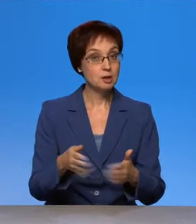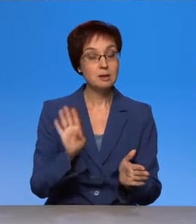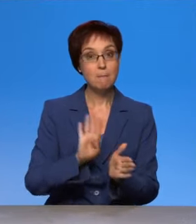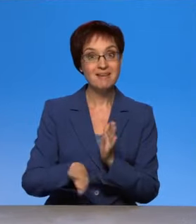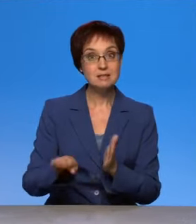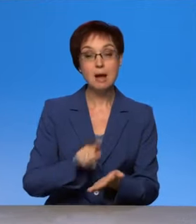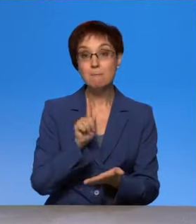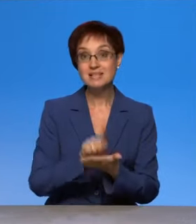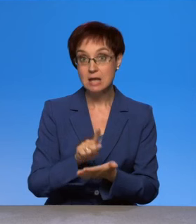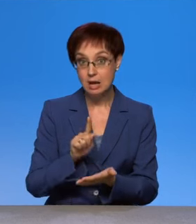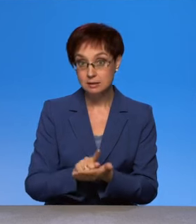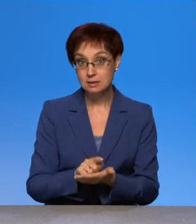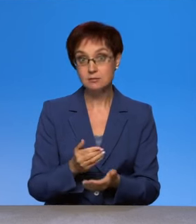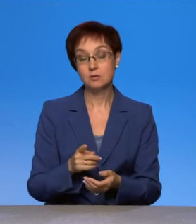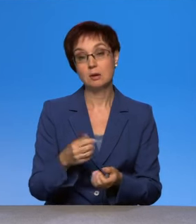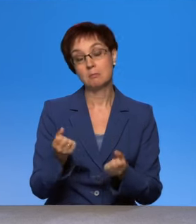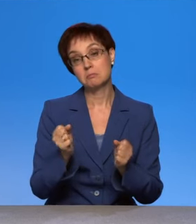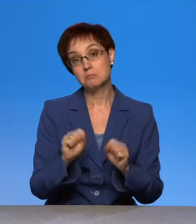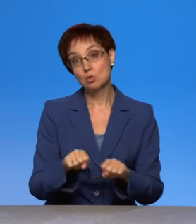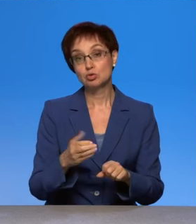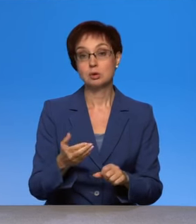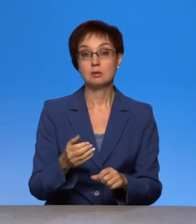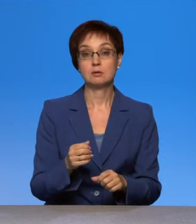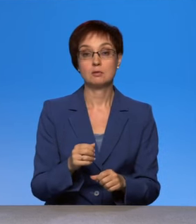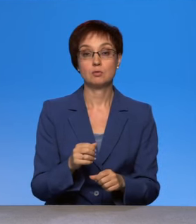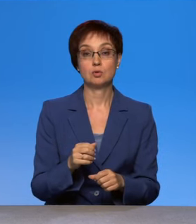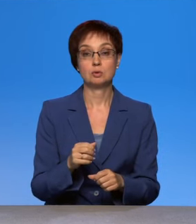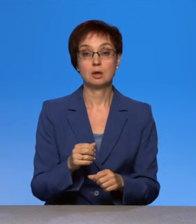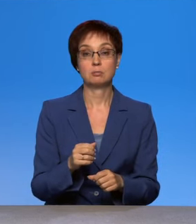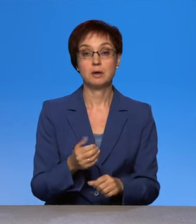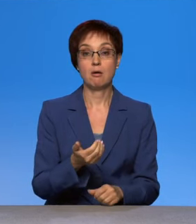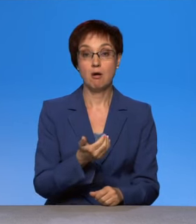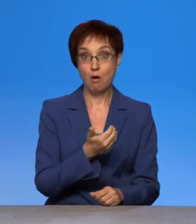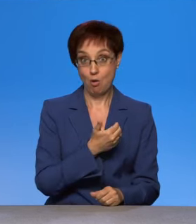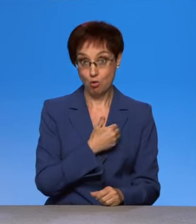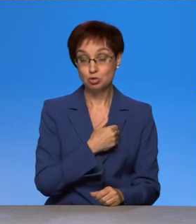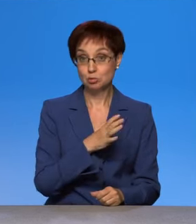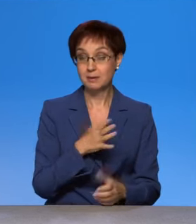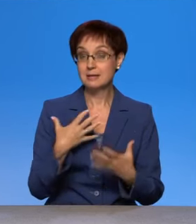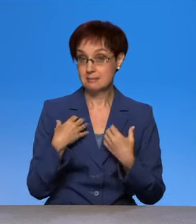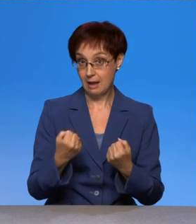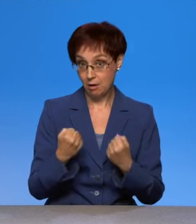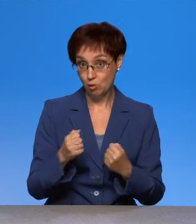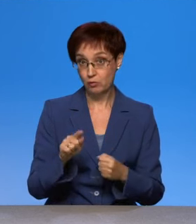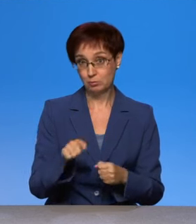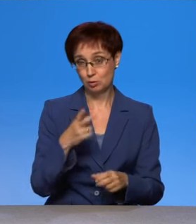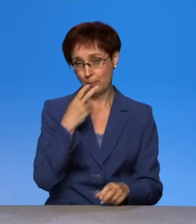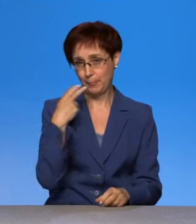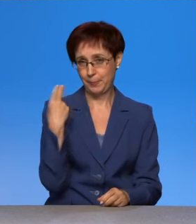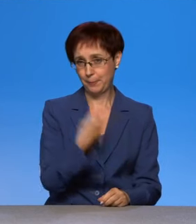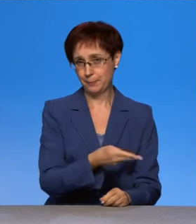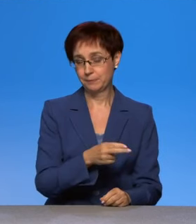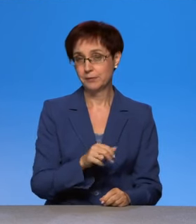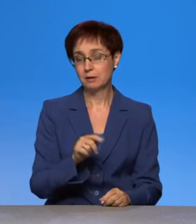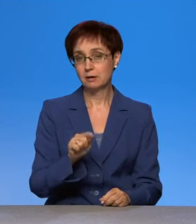Мы можем по-быстренькому где-то... То есть хочешь быть здоровее, отруби это все. Ну, по факту, да. Хотя бы временно.